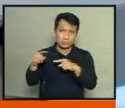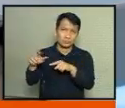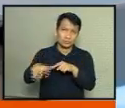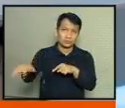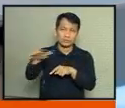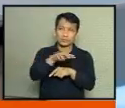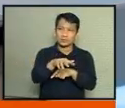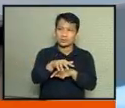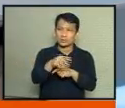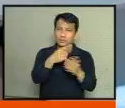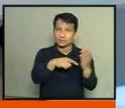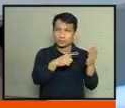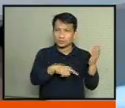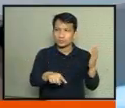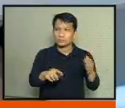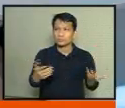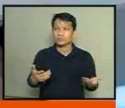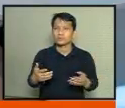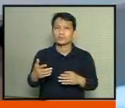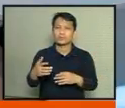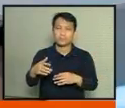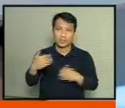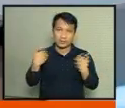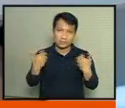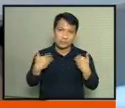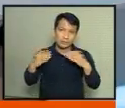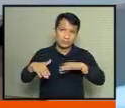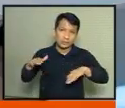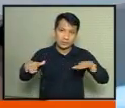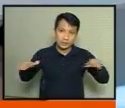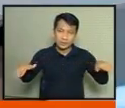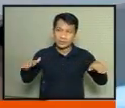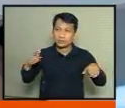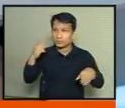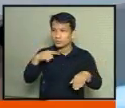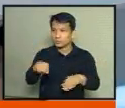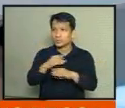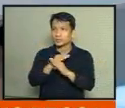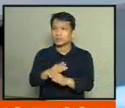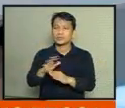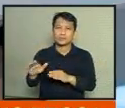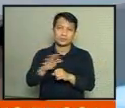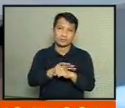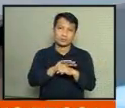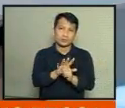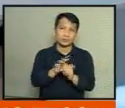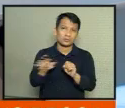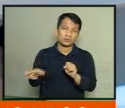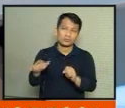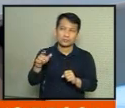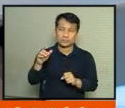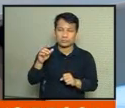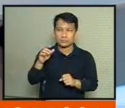para manita ng mga pag-alagalang mga kabataan para raw maprotektahan itong mga to sa